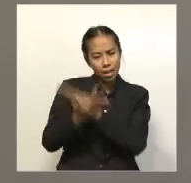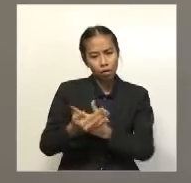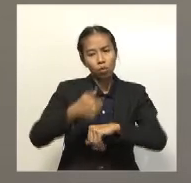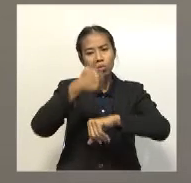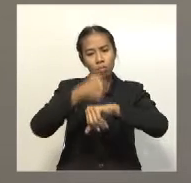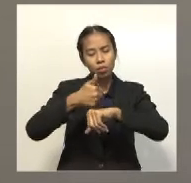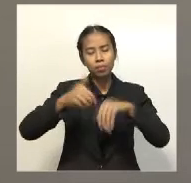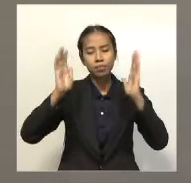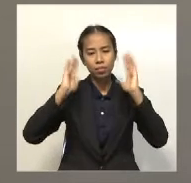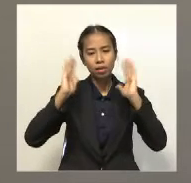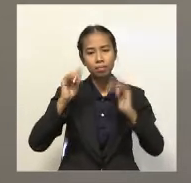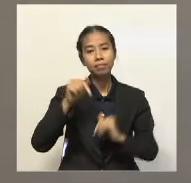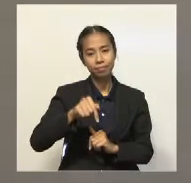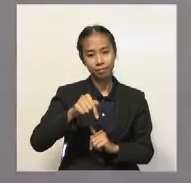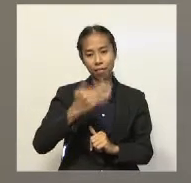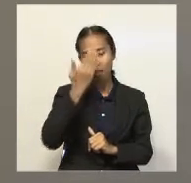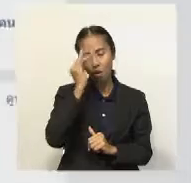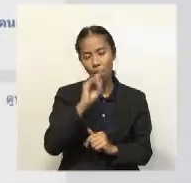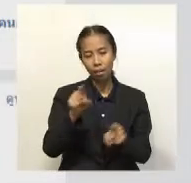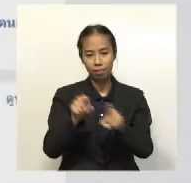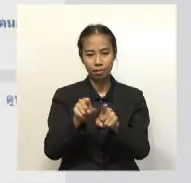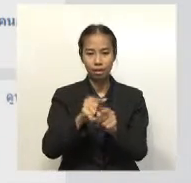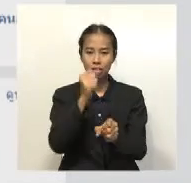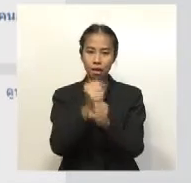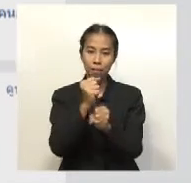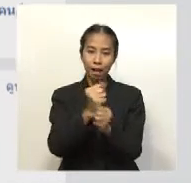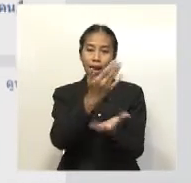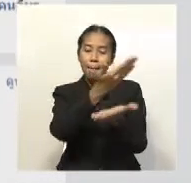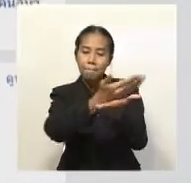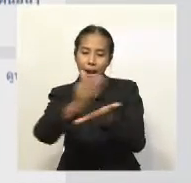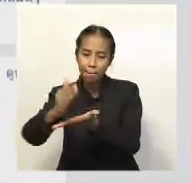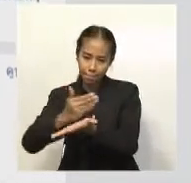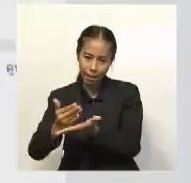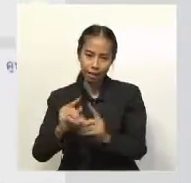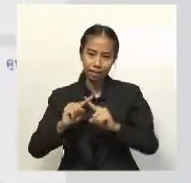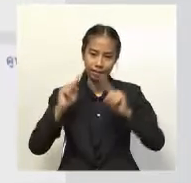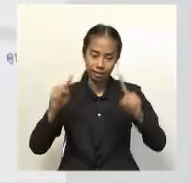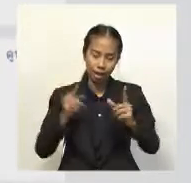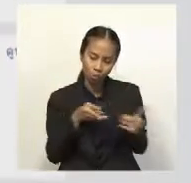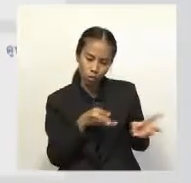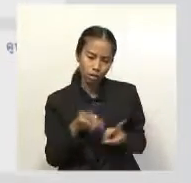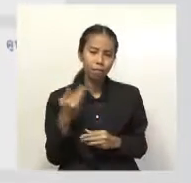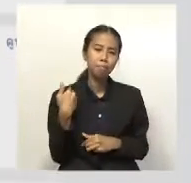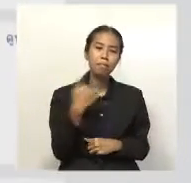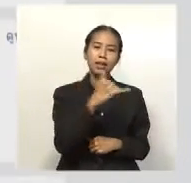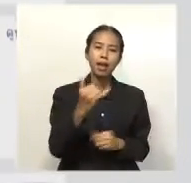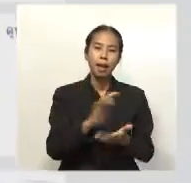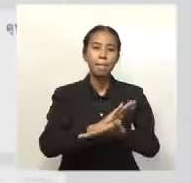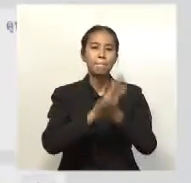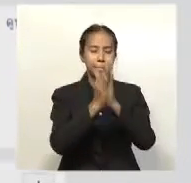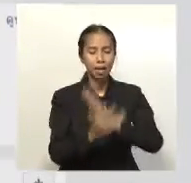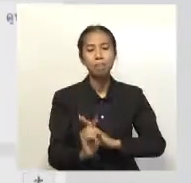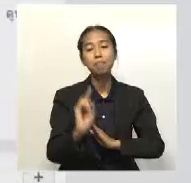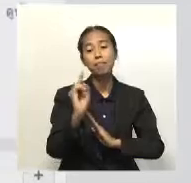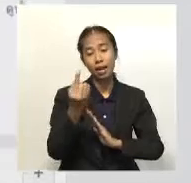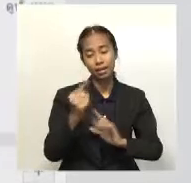ธิบดีกรมประชาสัมพันธ์ซึ่งก็เป็นการแบ่งงานกันทำเพียงแต่วิธีการนำเสนออาจจะเปลี่ยนรูปแบบใหม่เพื่อเปลี่ยนบรรย